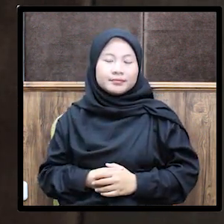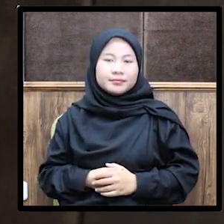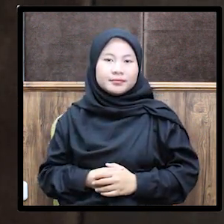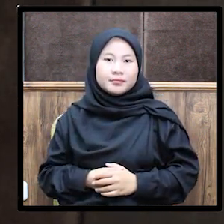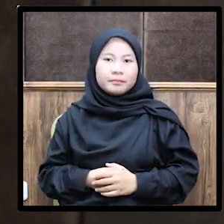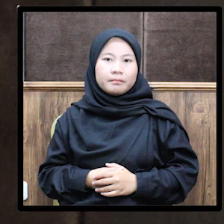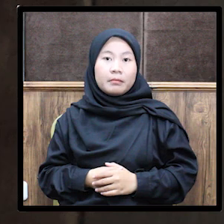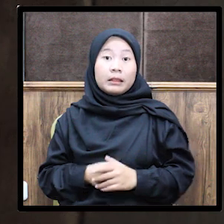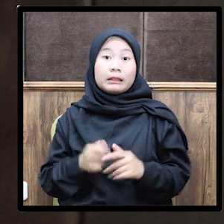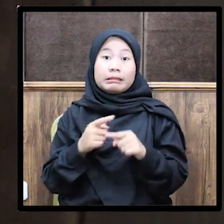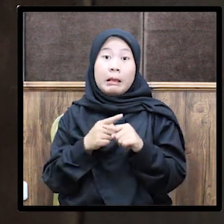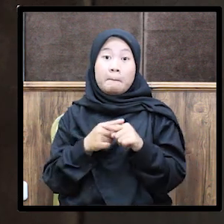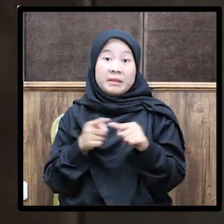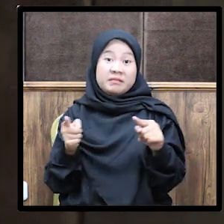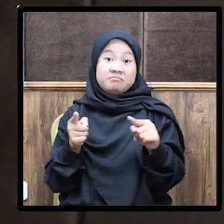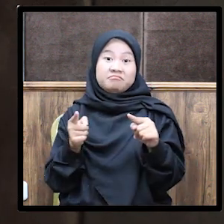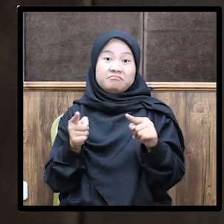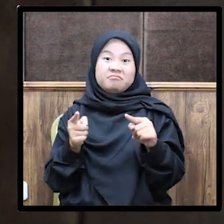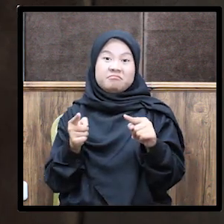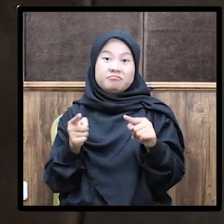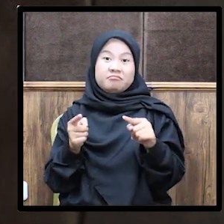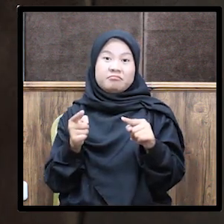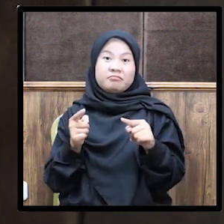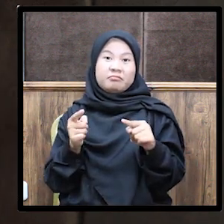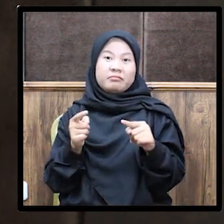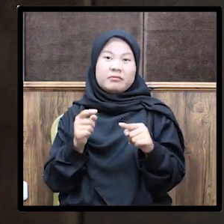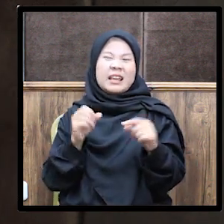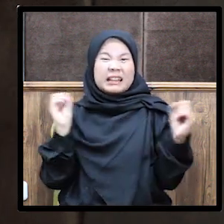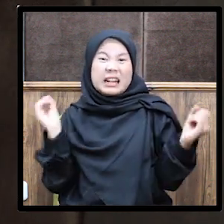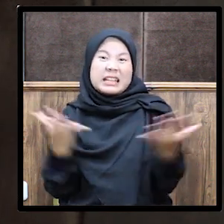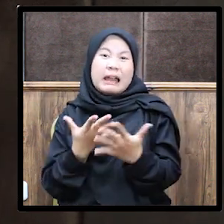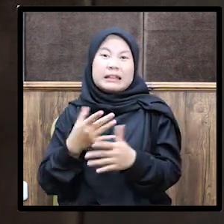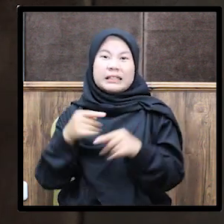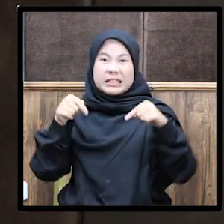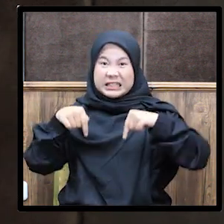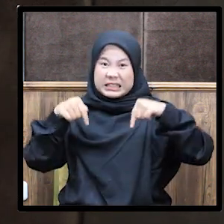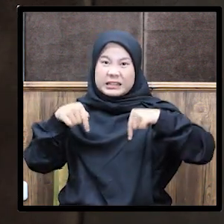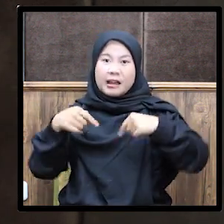yang terjadi selama ini sebetulnya adalah bahwa